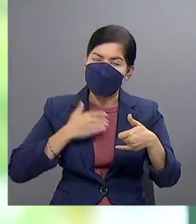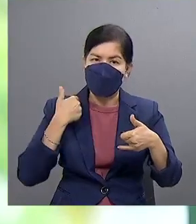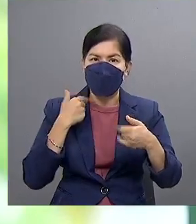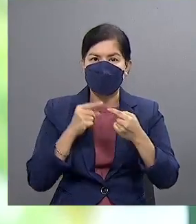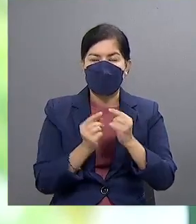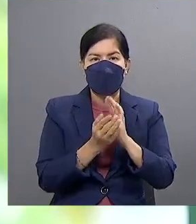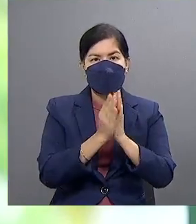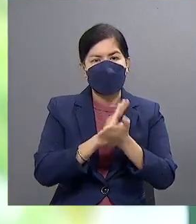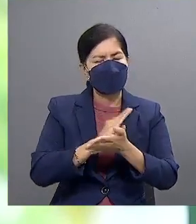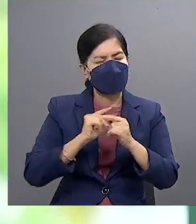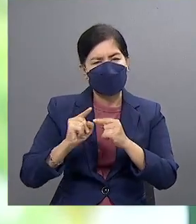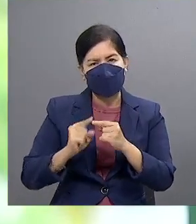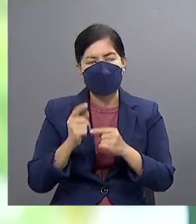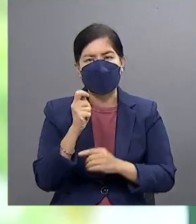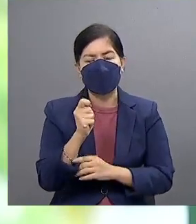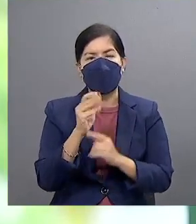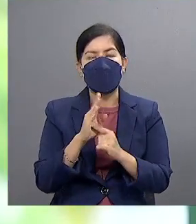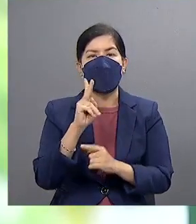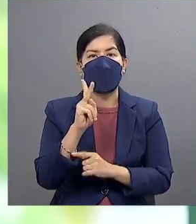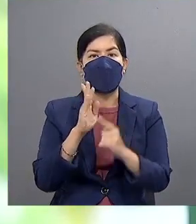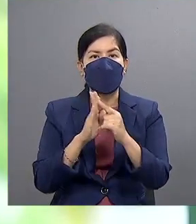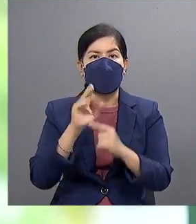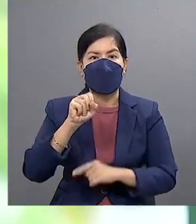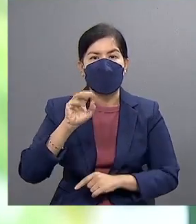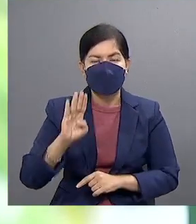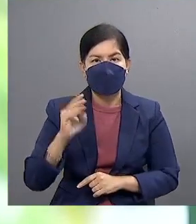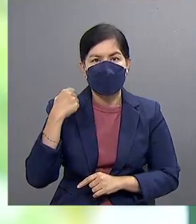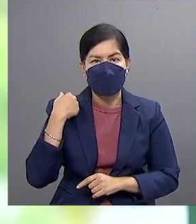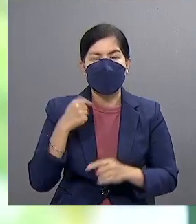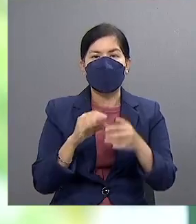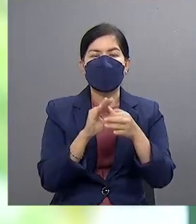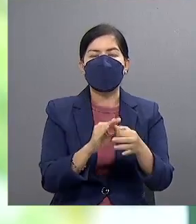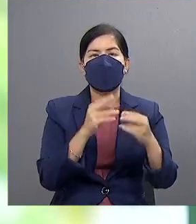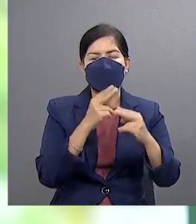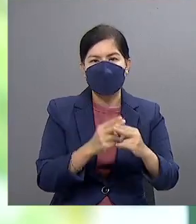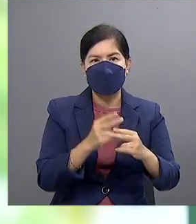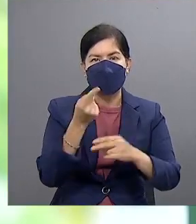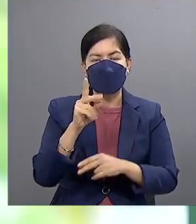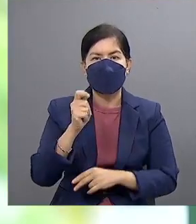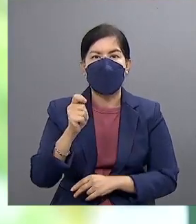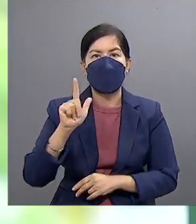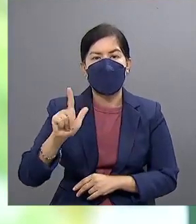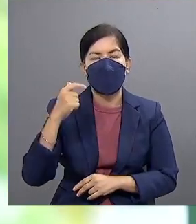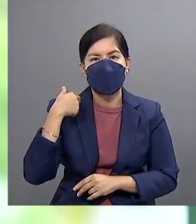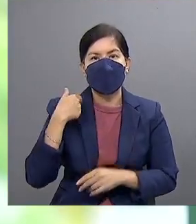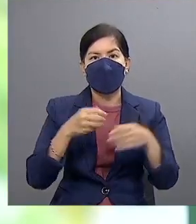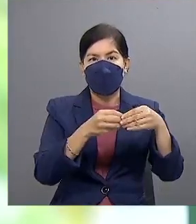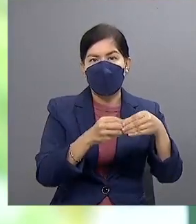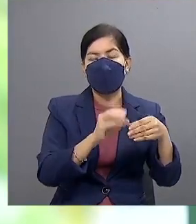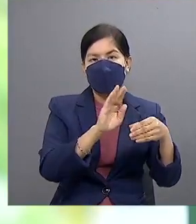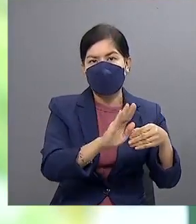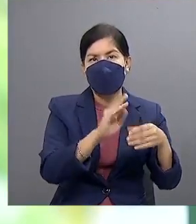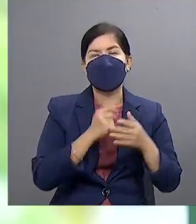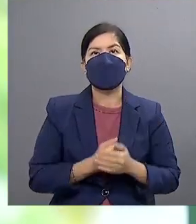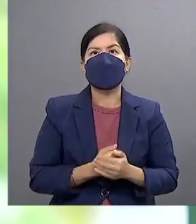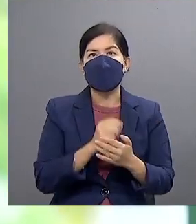การอักเสบจากการที่มันช่วยสร้างสารที่เรียกว่าคอร์ติซอลนะครับพวกนี้หรือว่ากลุ่มของคอร์ติโคสเตียรอยด์หรือถ้าพูดไทย